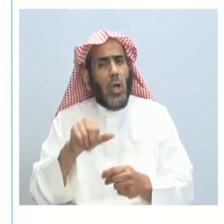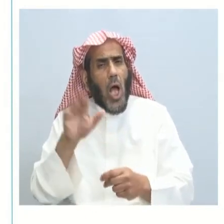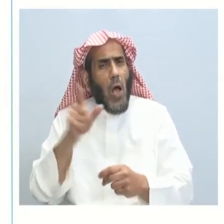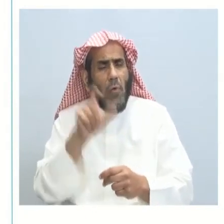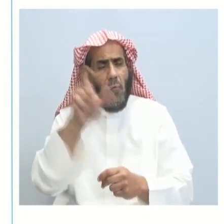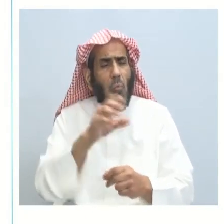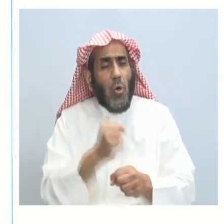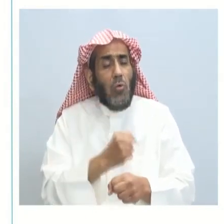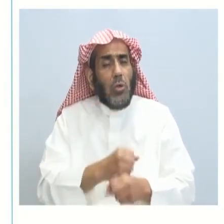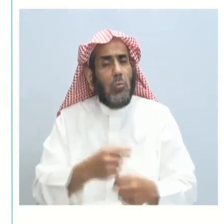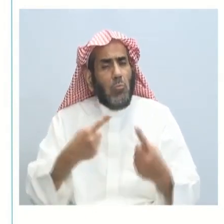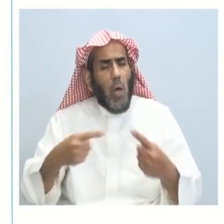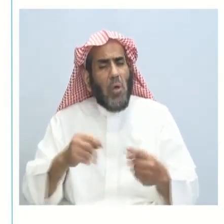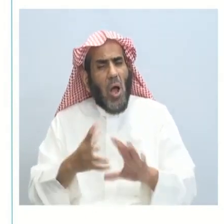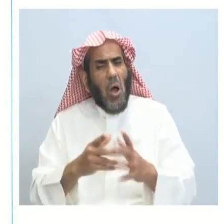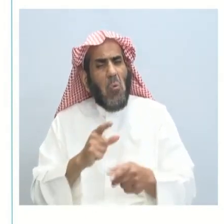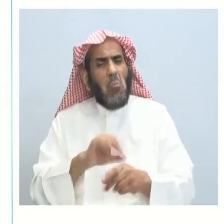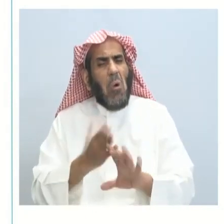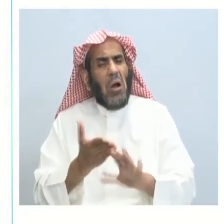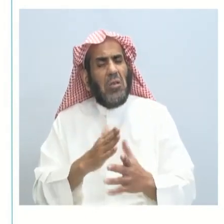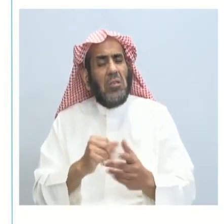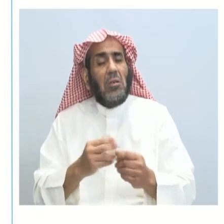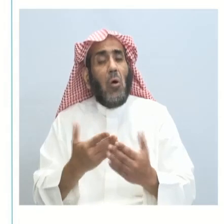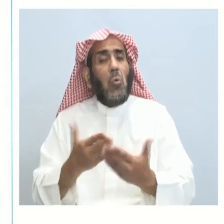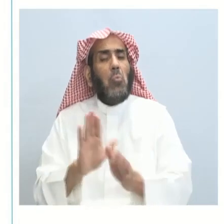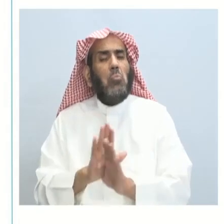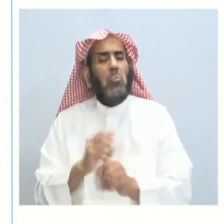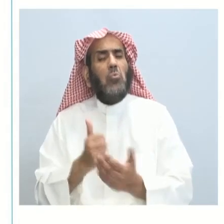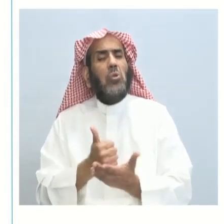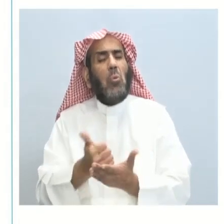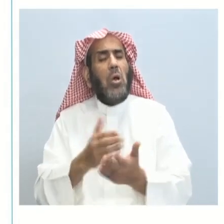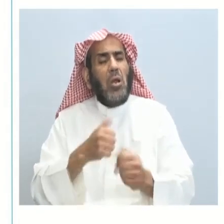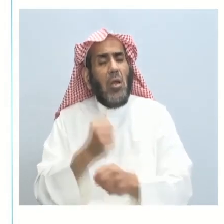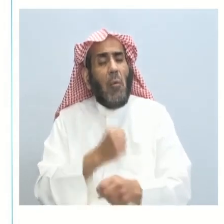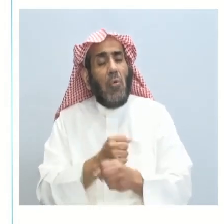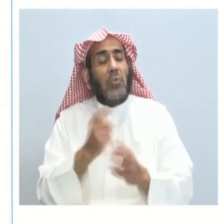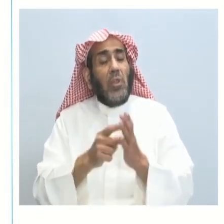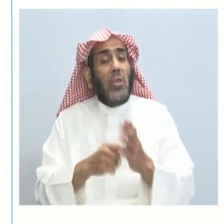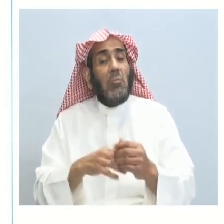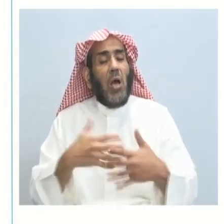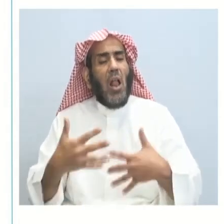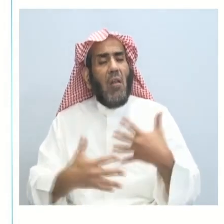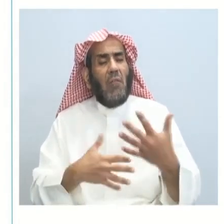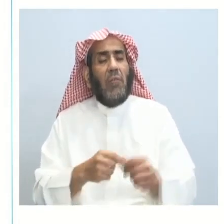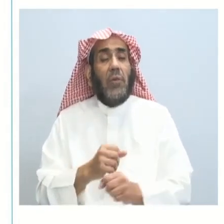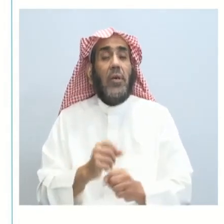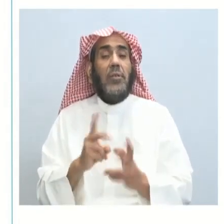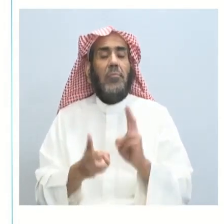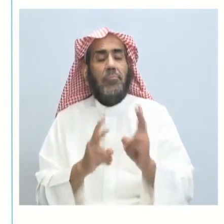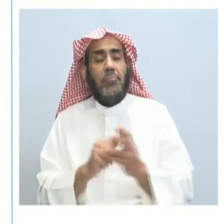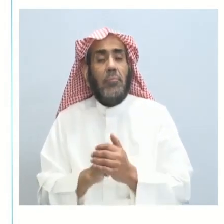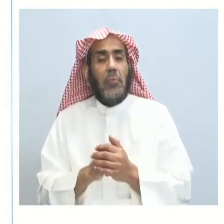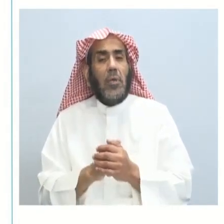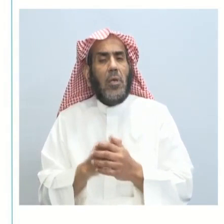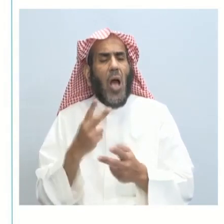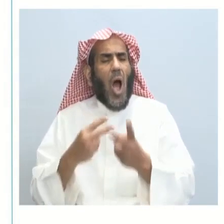موظفين سواء دائمين او مؤقتين او متطوعين يعملون في تنظيم الفعاليه ايضا